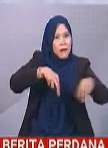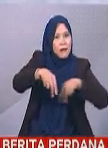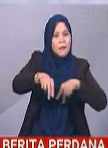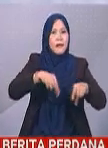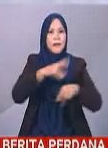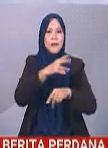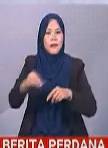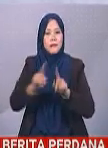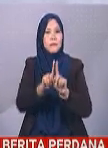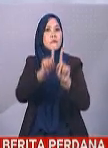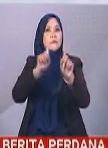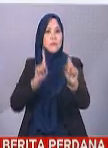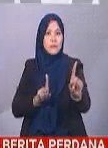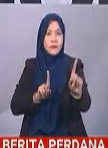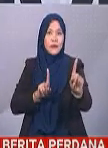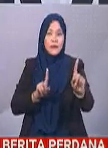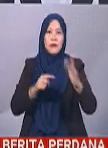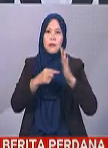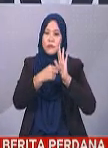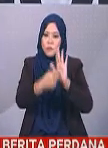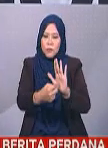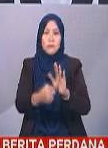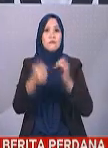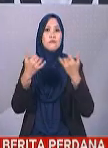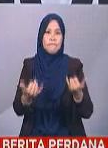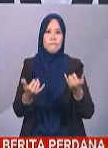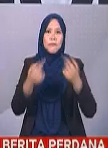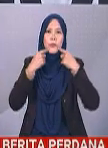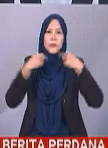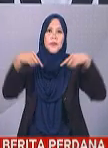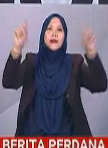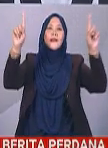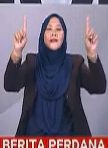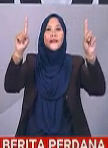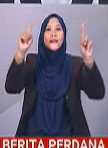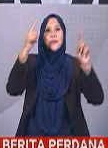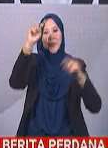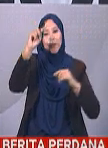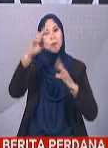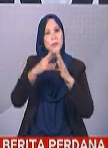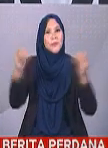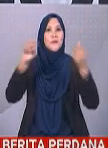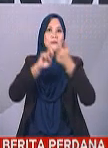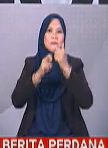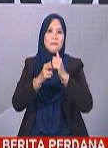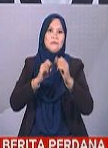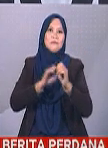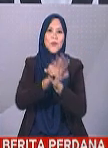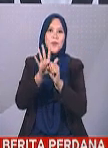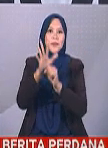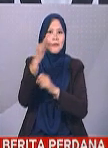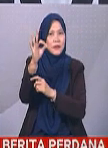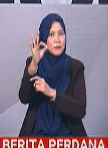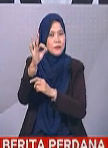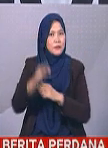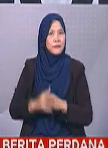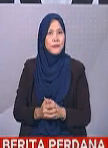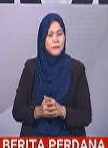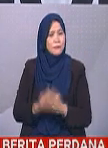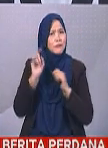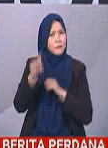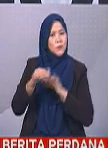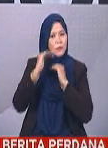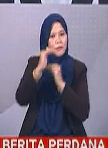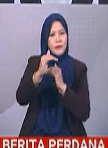tindakan penjarakan menunjukkan tanda-tanda kejayaan penurunan kes COVID-19. Ataupun